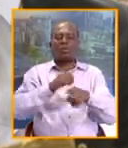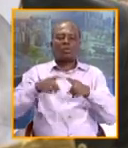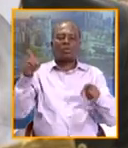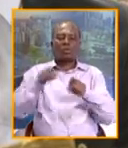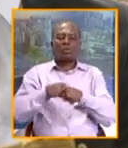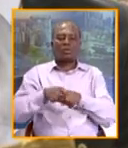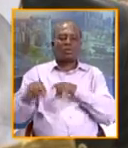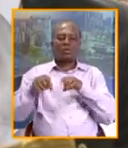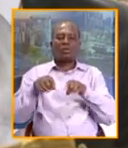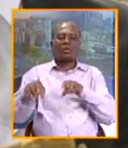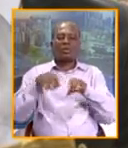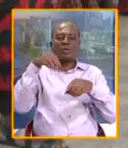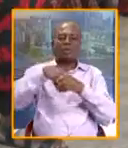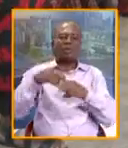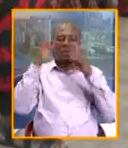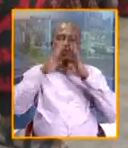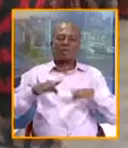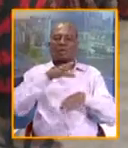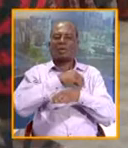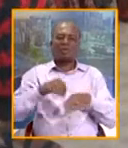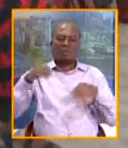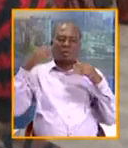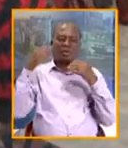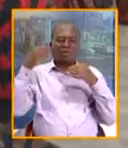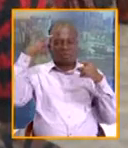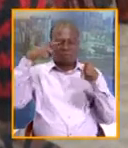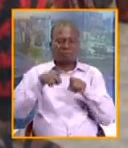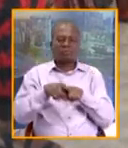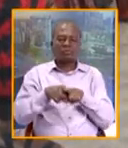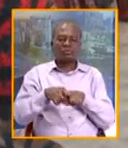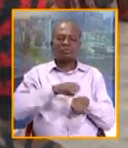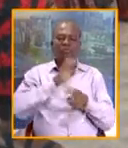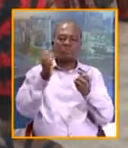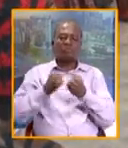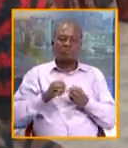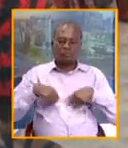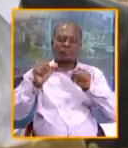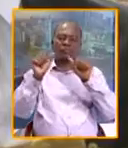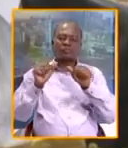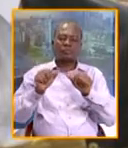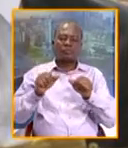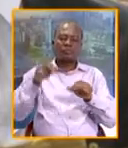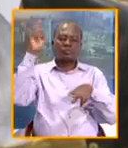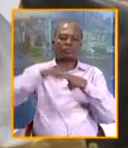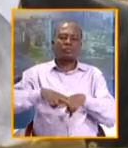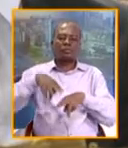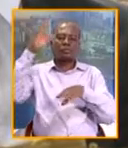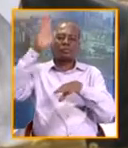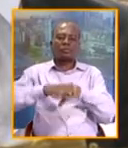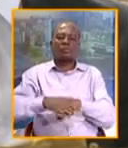surtout de le faire dans la paix et dans l'entente et je voudrais continuer de compter sur